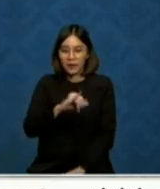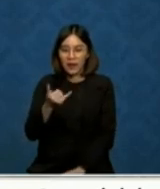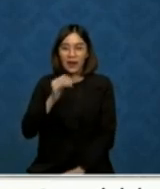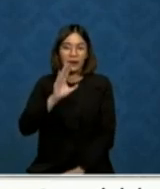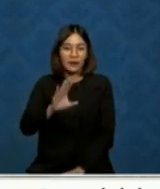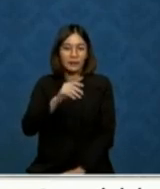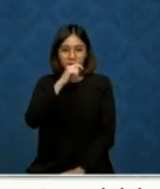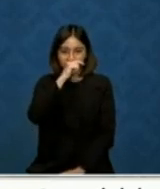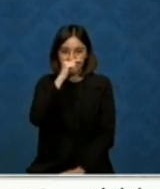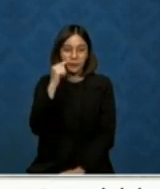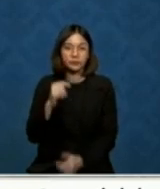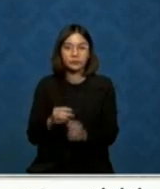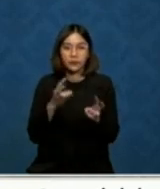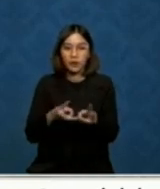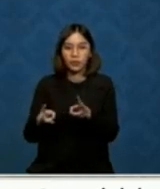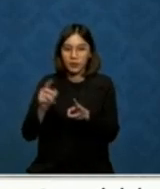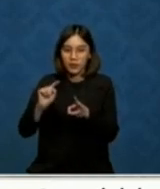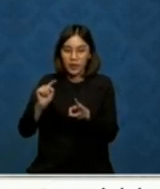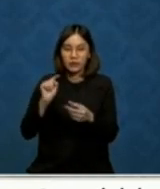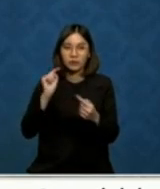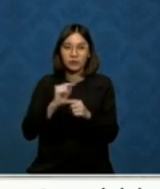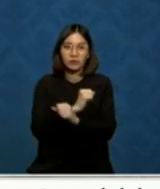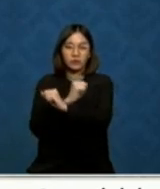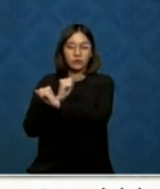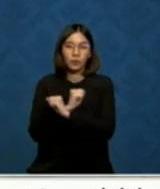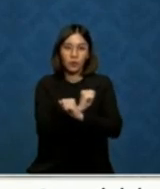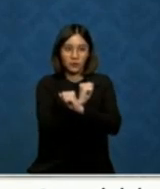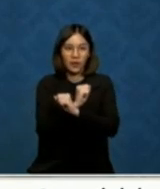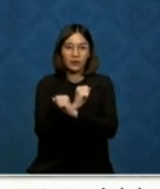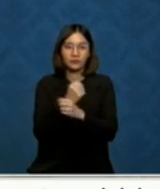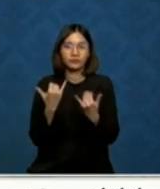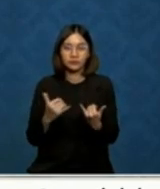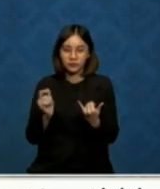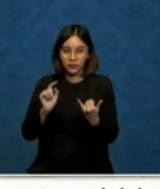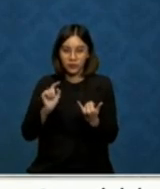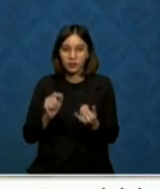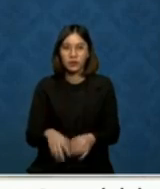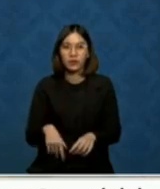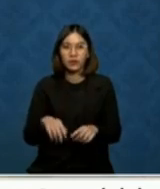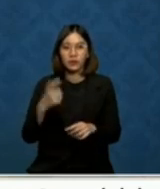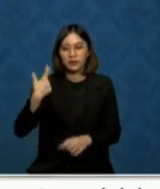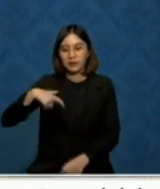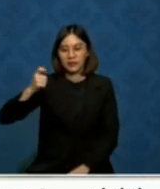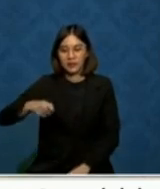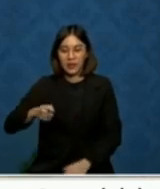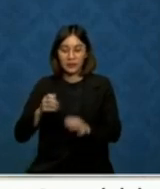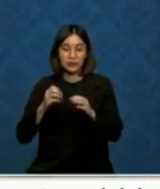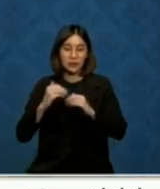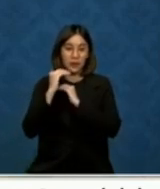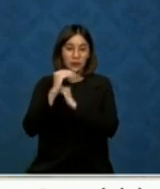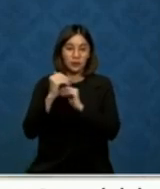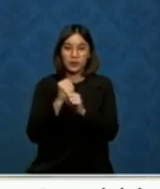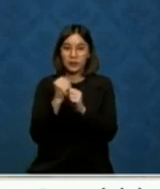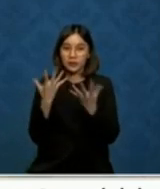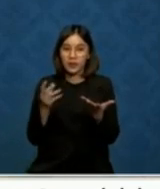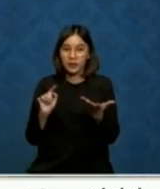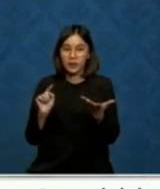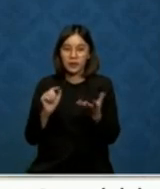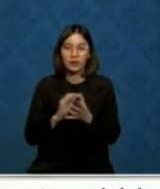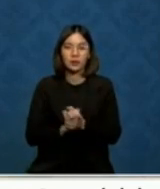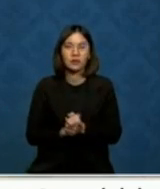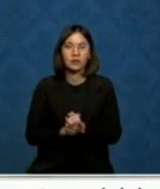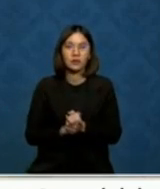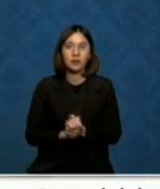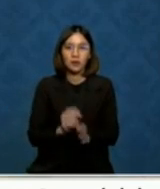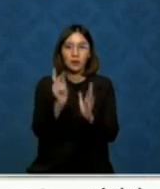างวิธีการเพื่อความปลอดภัยนี้กรณีที่ศาลจะกำหนดได้ต้องเป็นกรณี